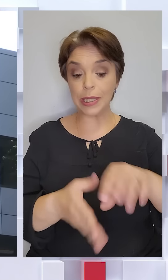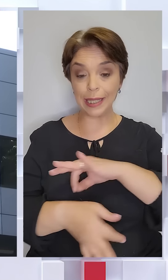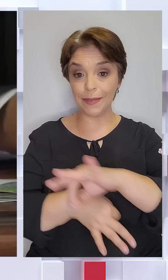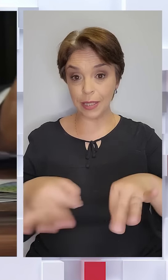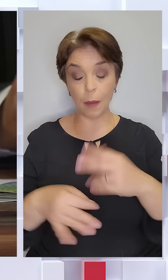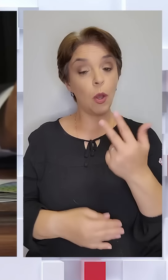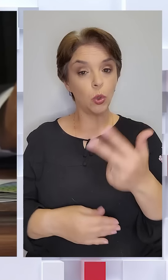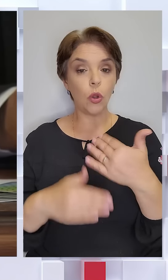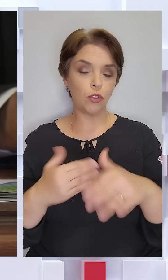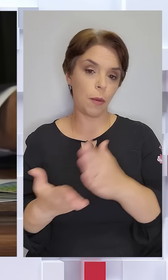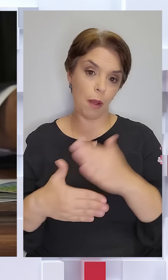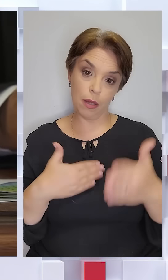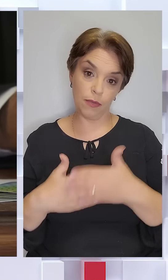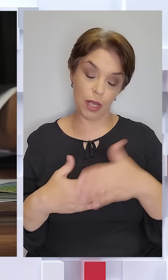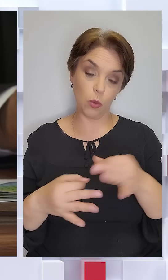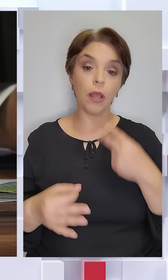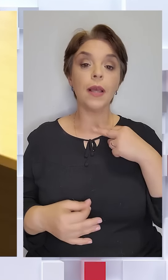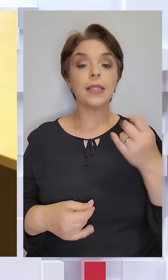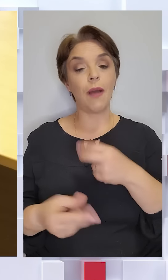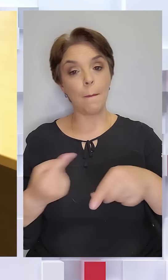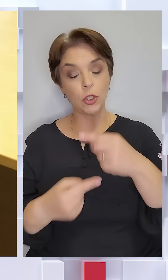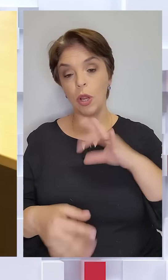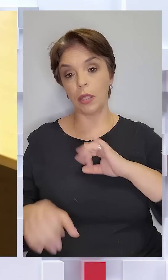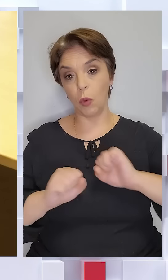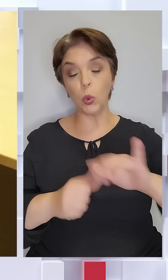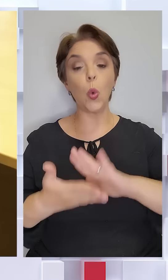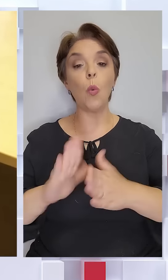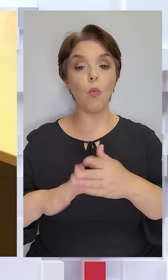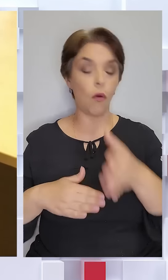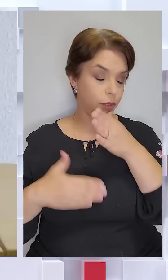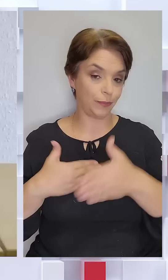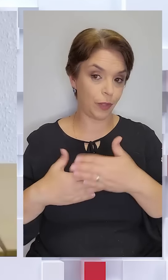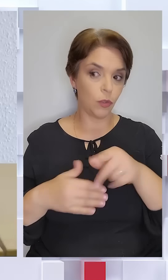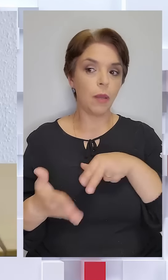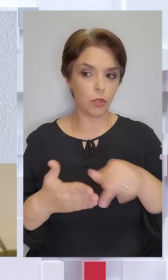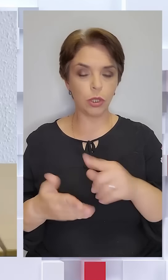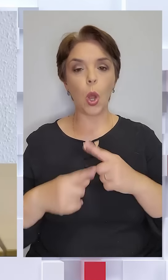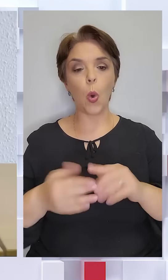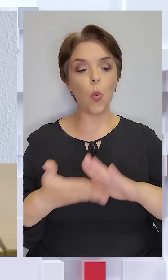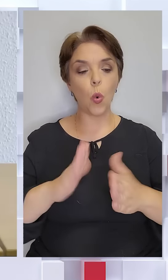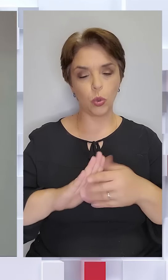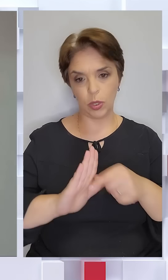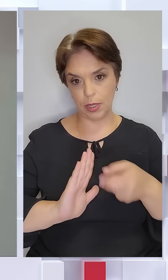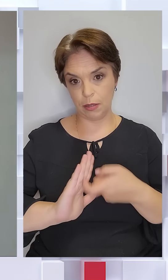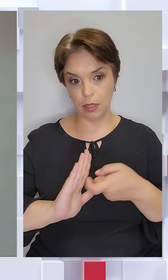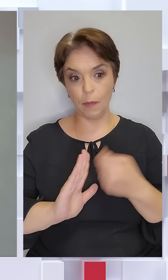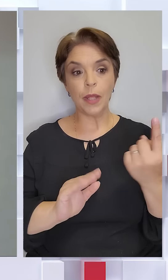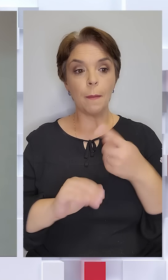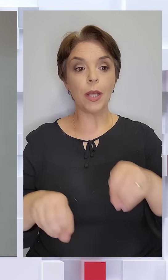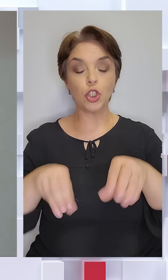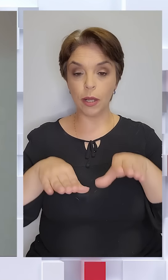схеми 3 вже мають вироки. Це 2 менеджери та адвокат. У них умовні терміни, бо вони пішли на угоду зі слідством. Це